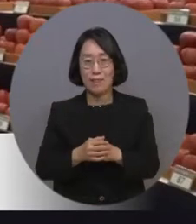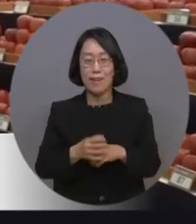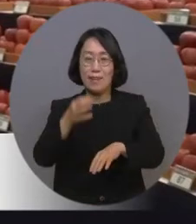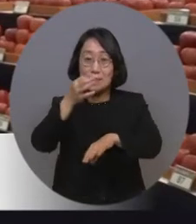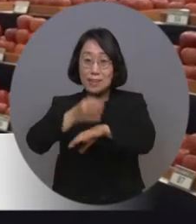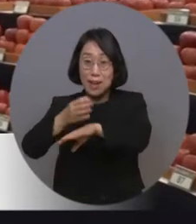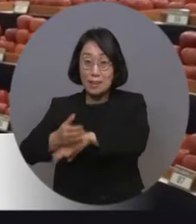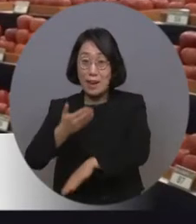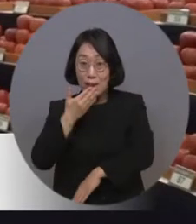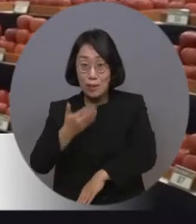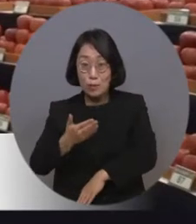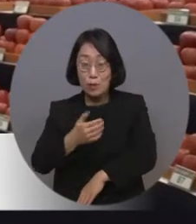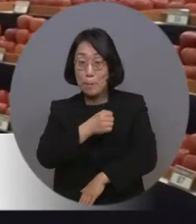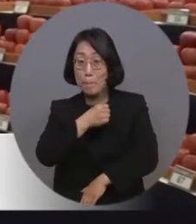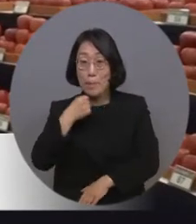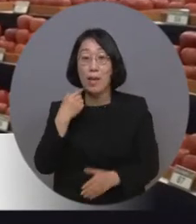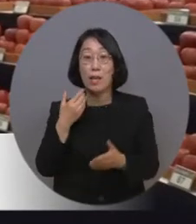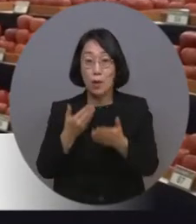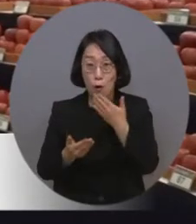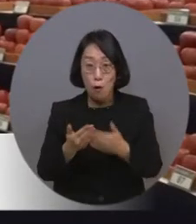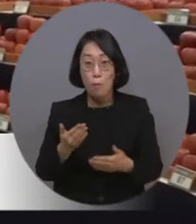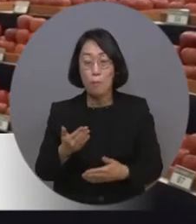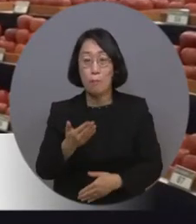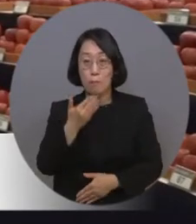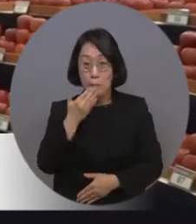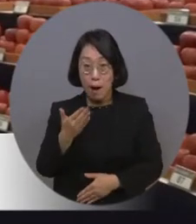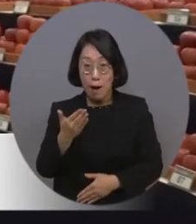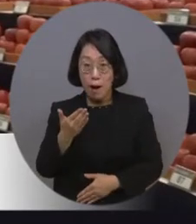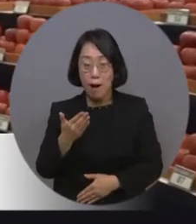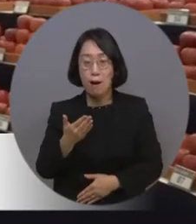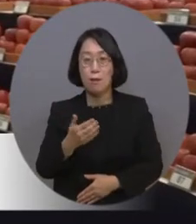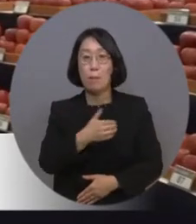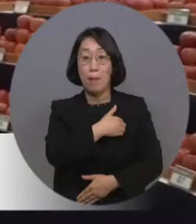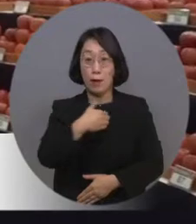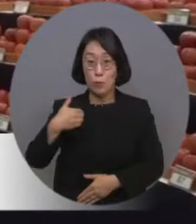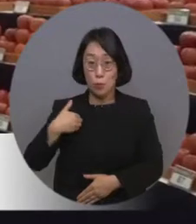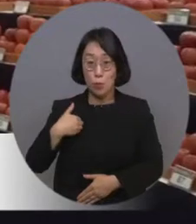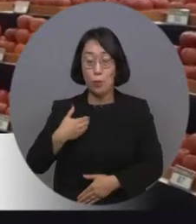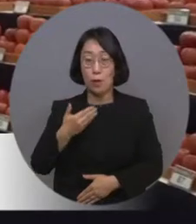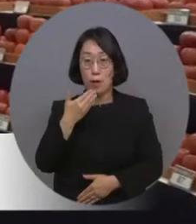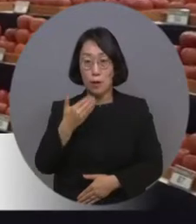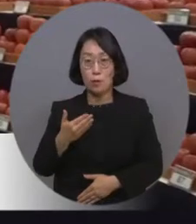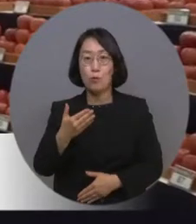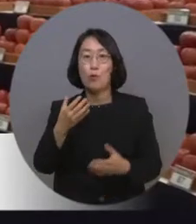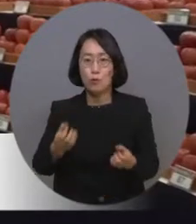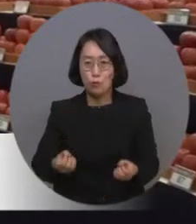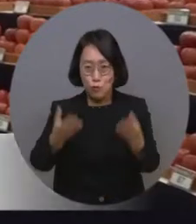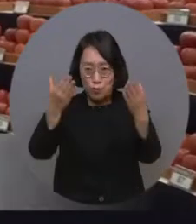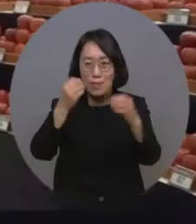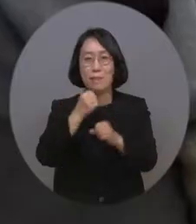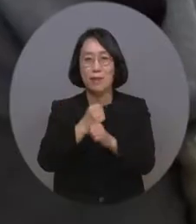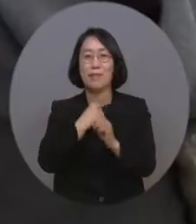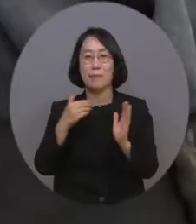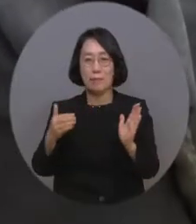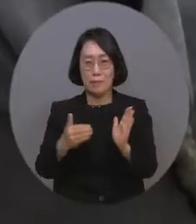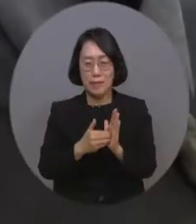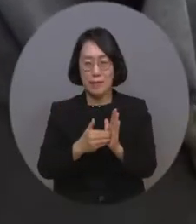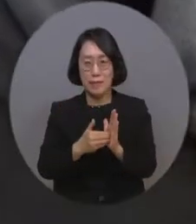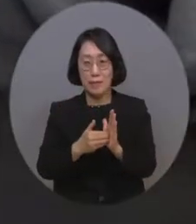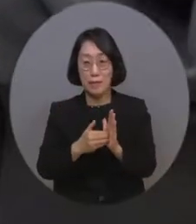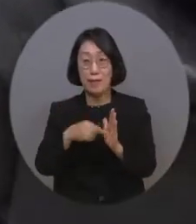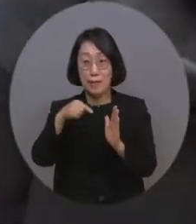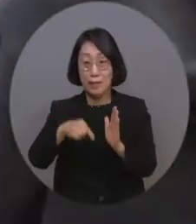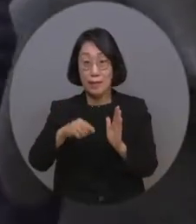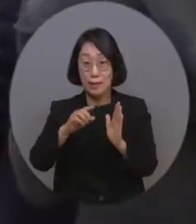함께 맛보고 즐기고 오감을 만족할 수 있는 축제로 만들었습니다. 이번